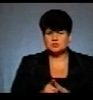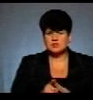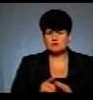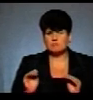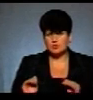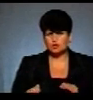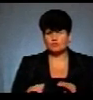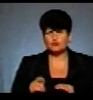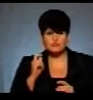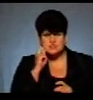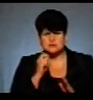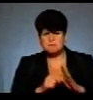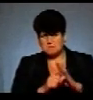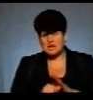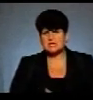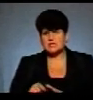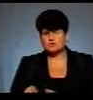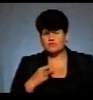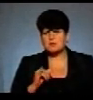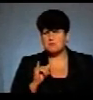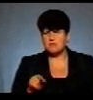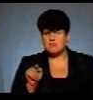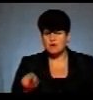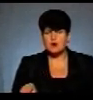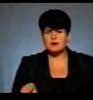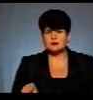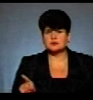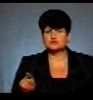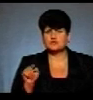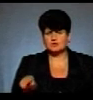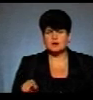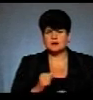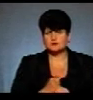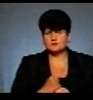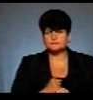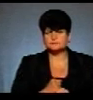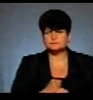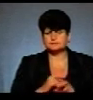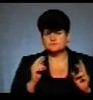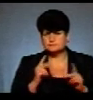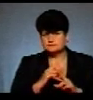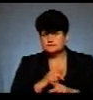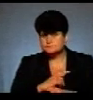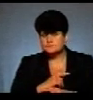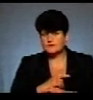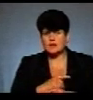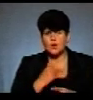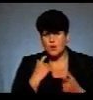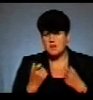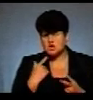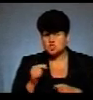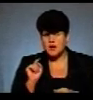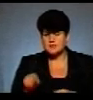віці принижувати, говорити, яка вона погана і що вона чинить нехороші вчинки, так і ображати її